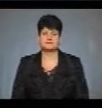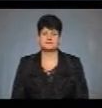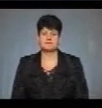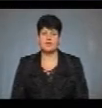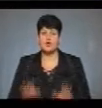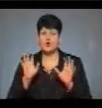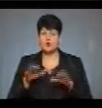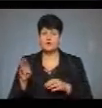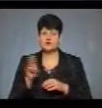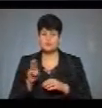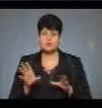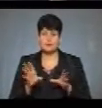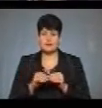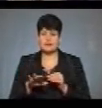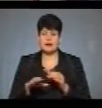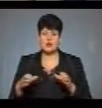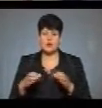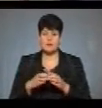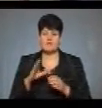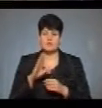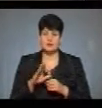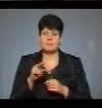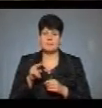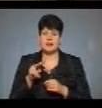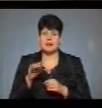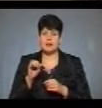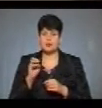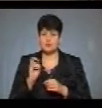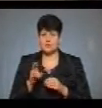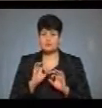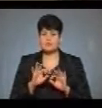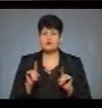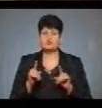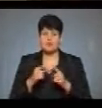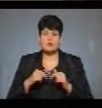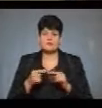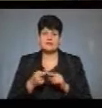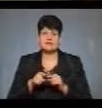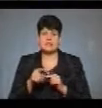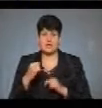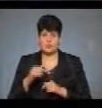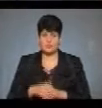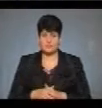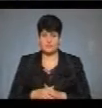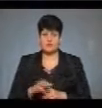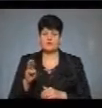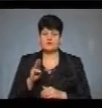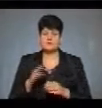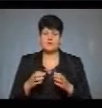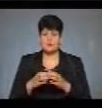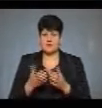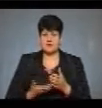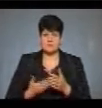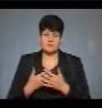Голова Шумської об'єднаної територіальної громади Володимир Плетюк розповідає, чому організували такий рекорд. В Шумській громаді проживає